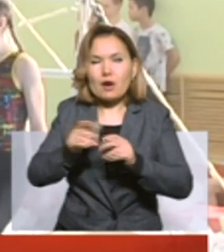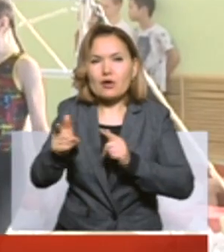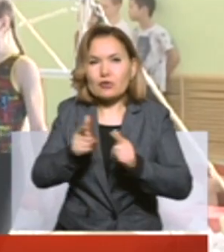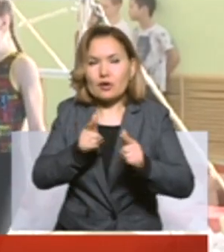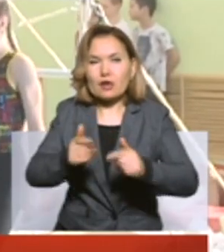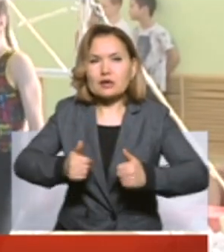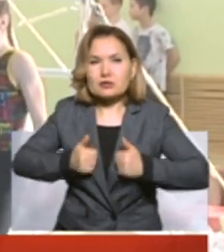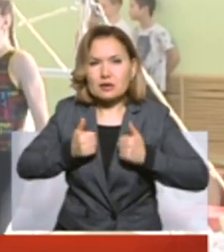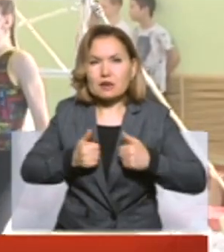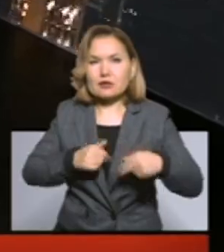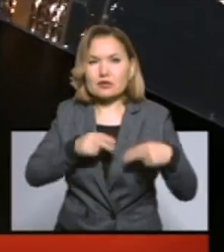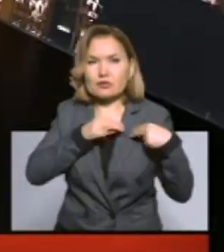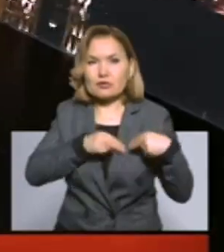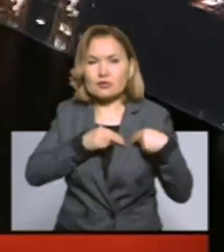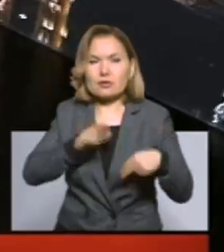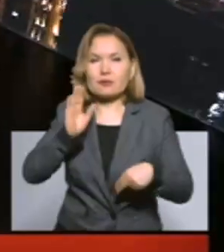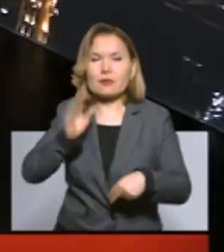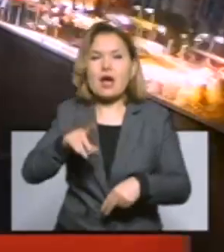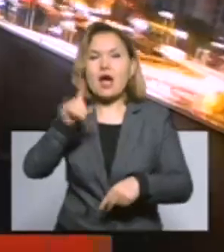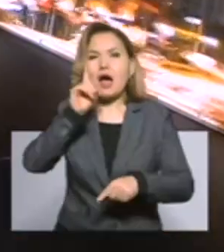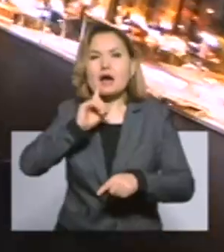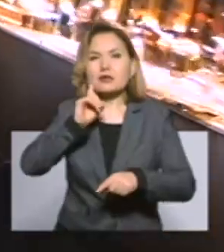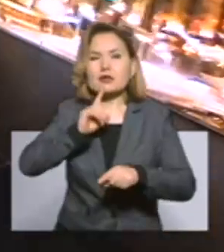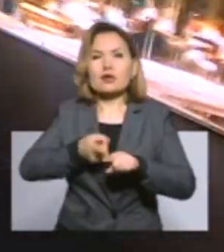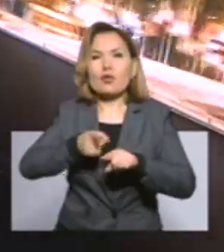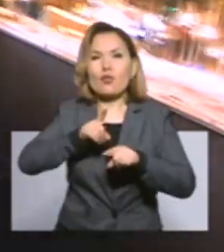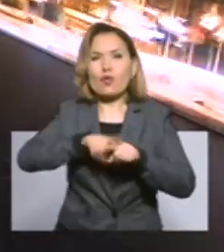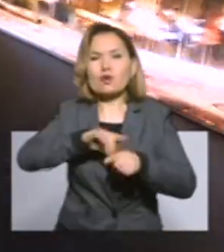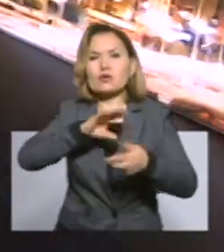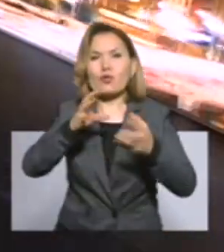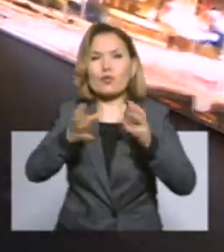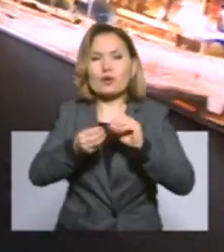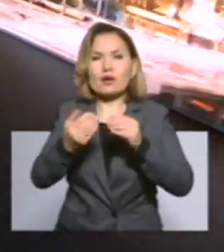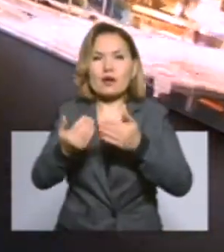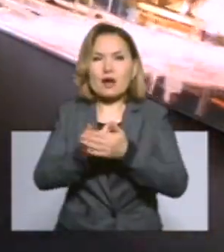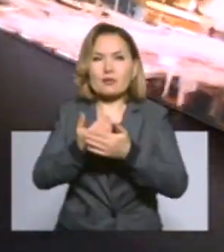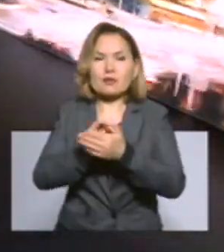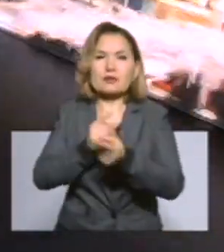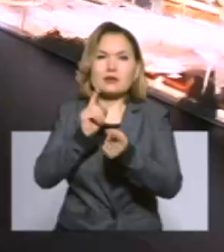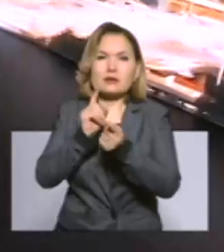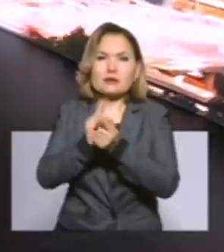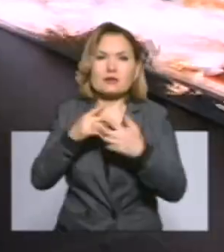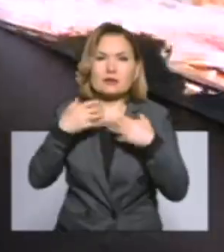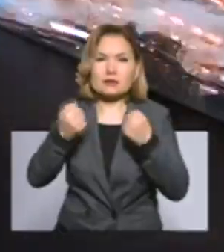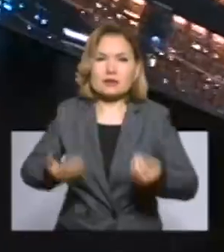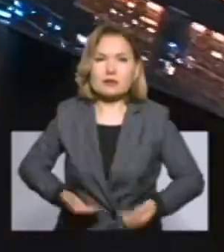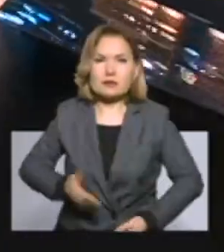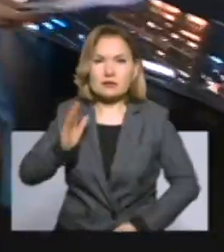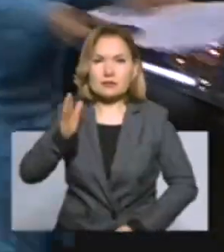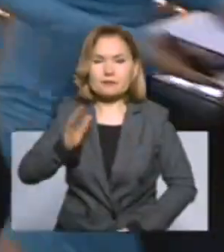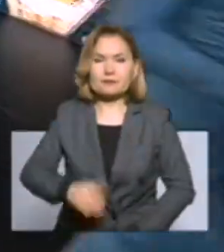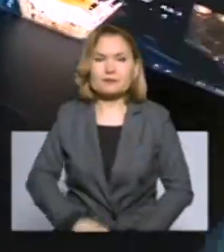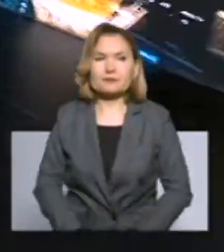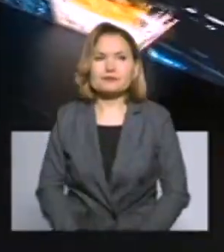орындауға дағдыланамыз. Бүгінге келіп түскен ақпарат легі осындай болды. Назарларыңызға рахмет. Аман болайық.